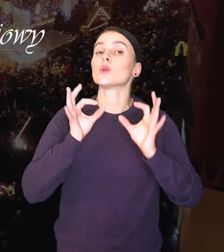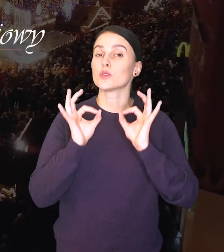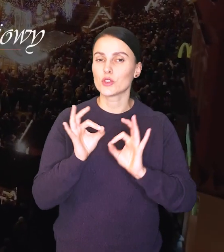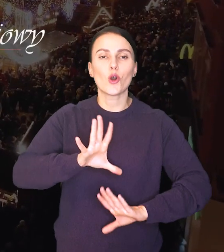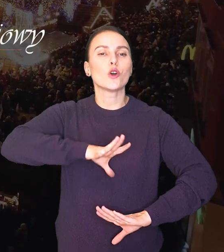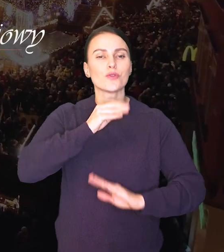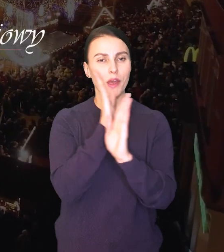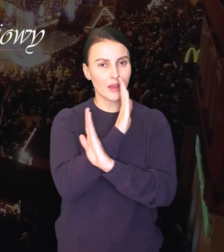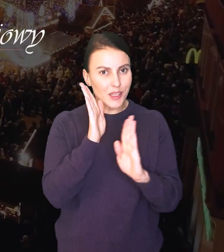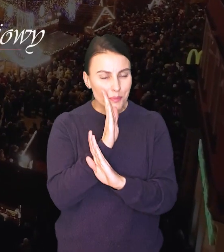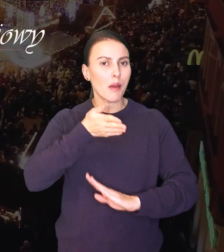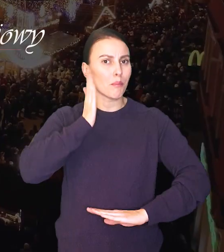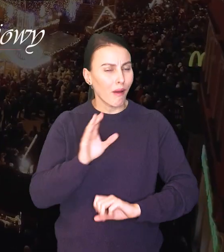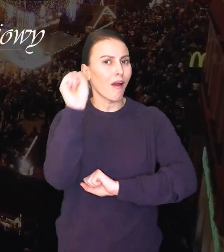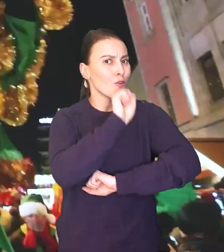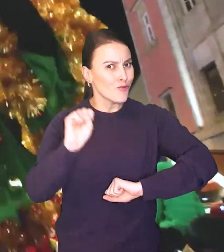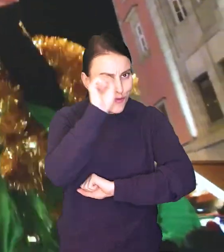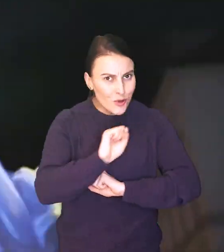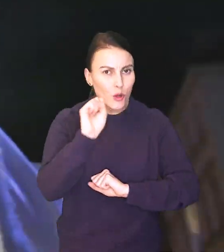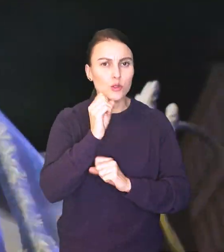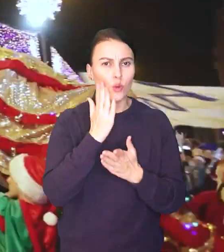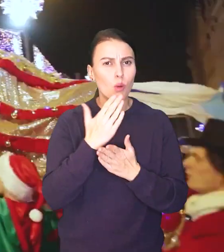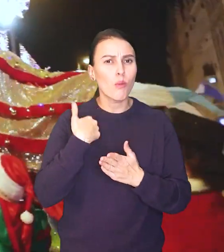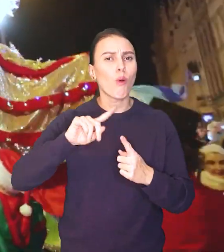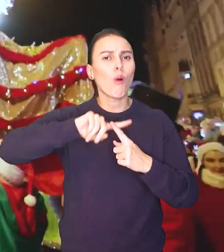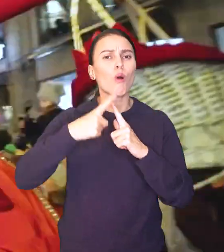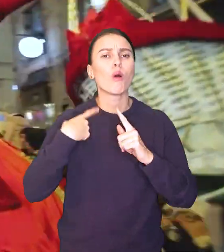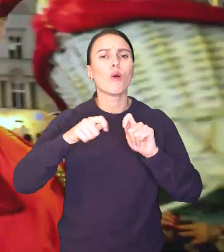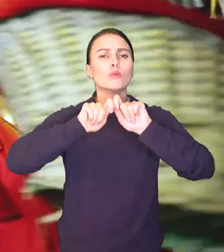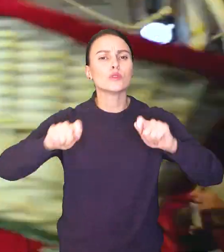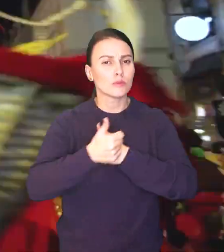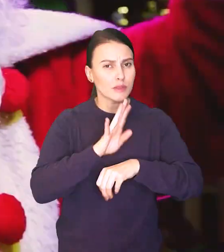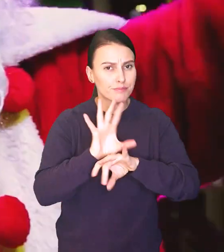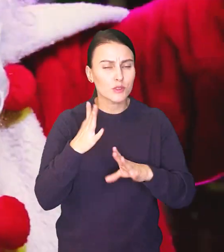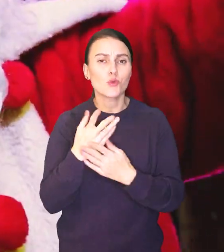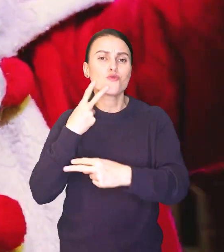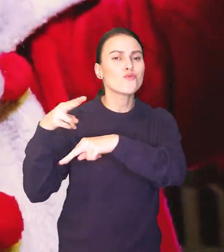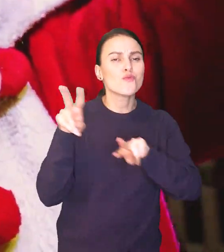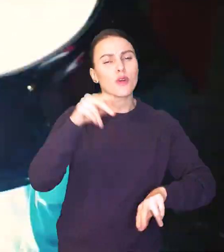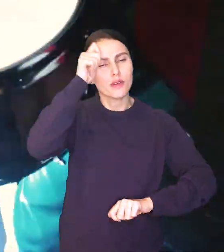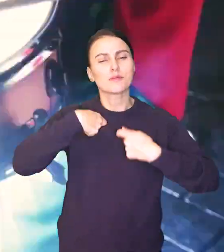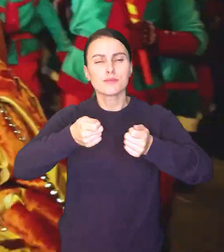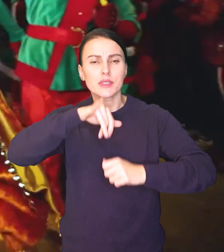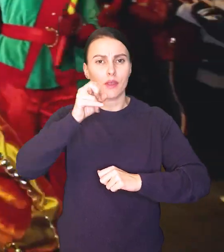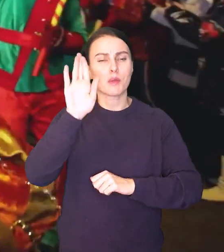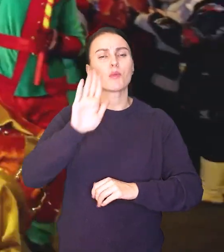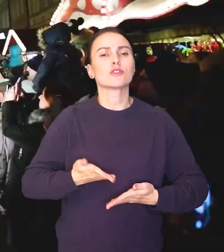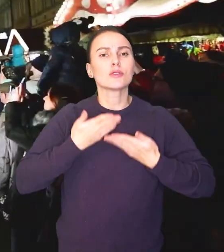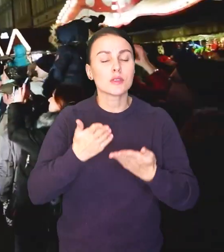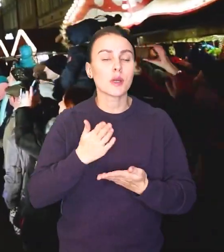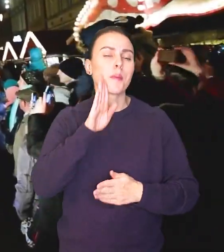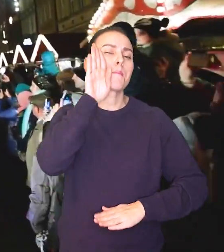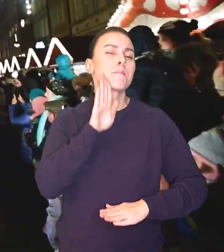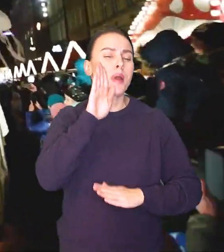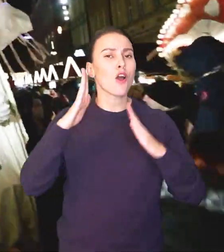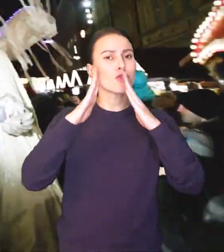Już dziś świąteczny klimat opanuje Wrocław. Po roku przerwy spowodowanej pandemią powraca jarmark bożonarodzeniowy. Bajkowy